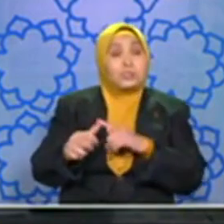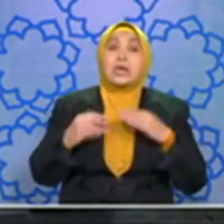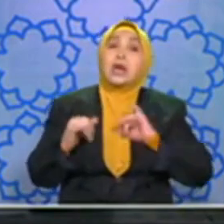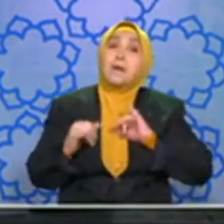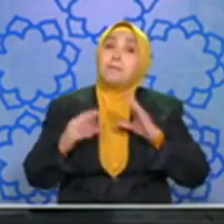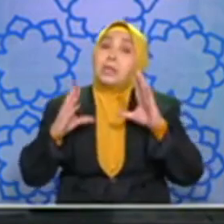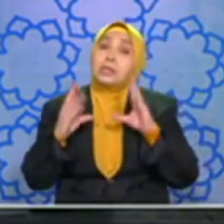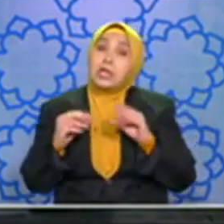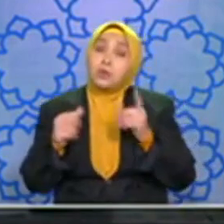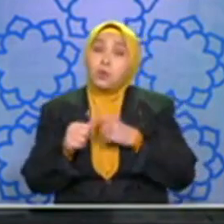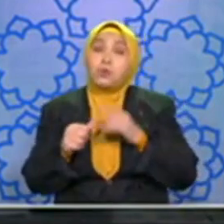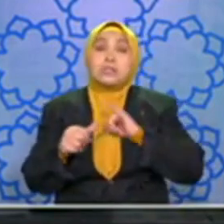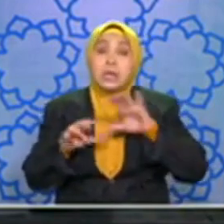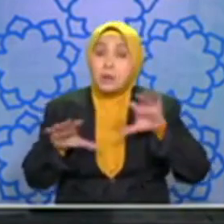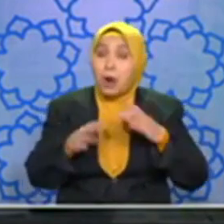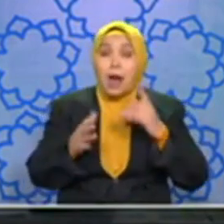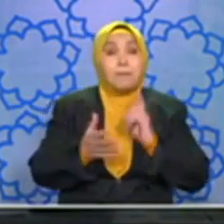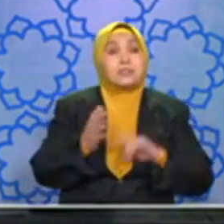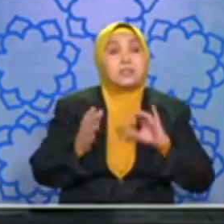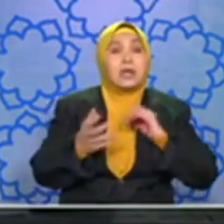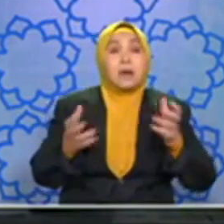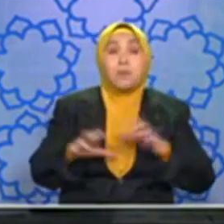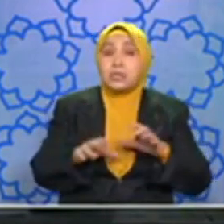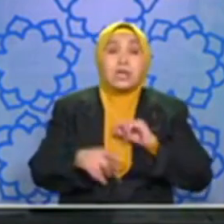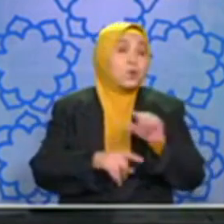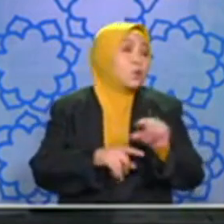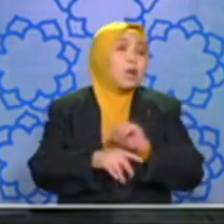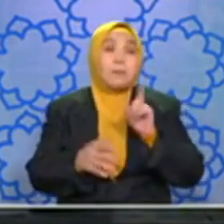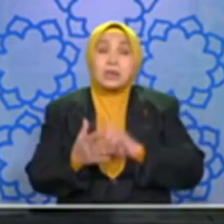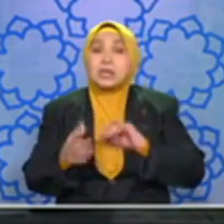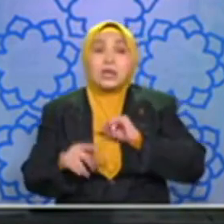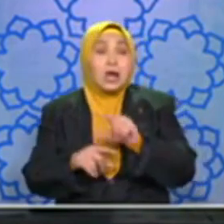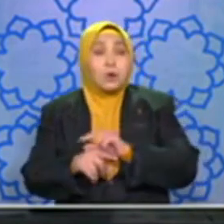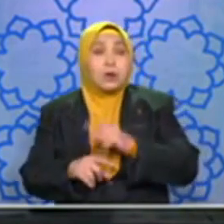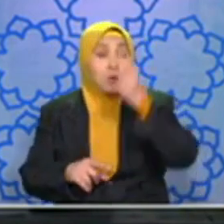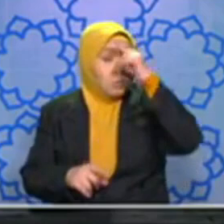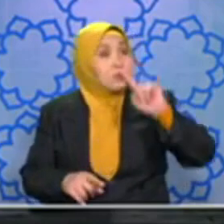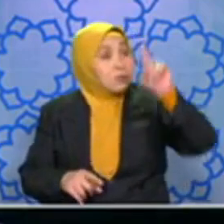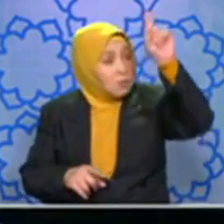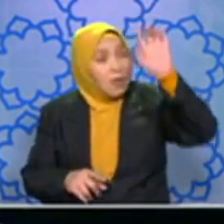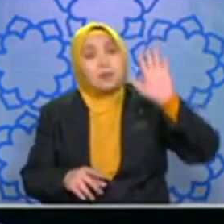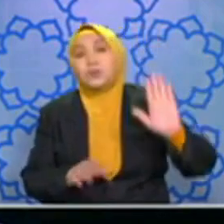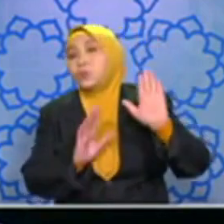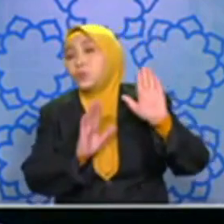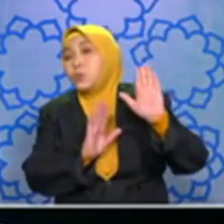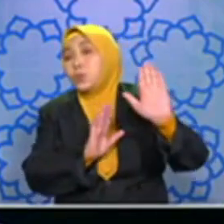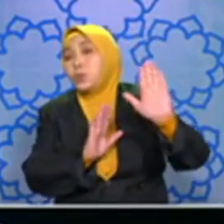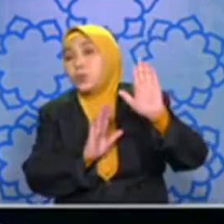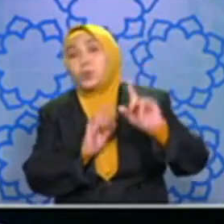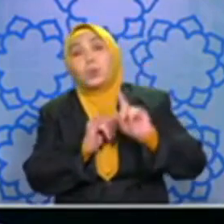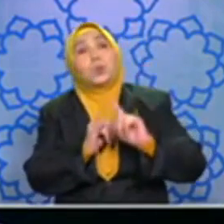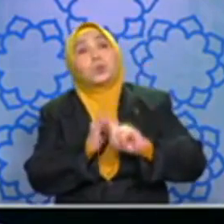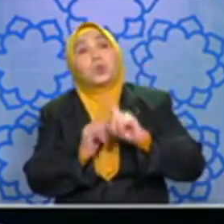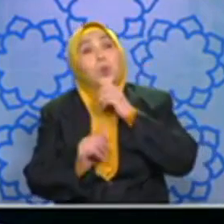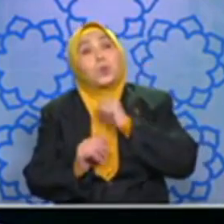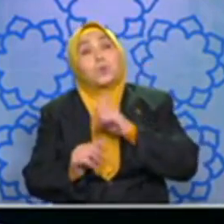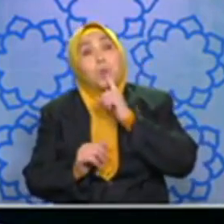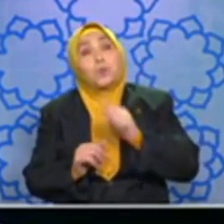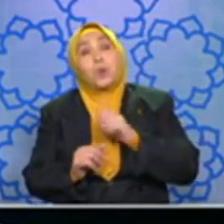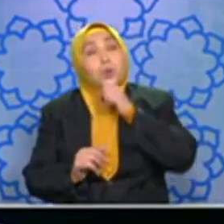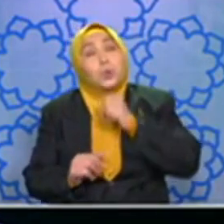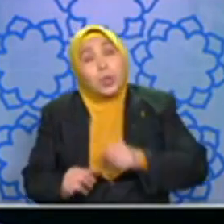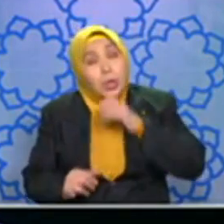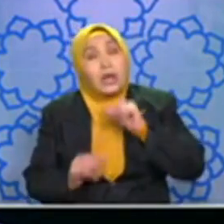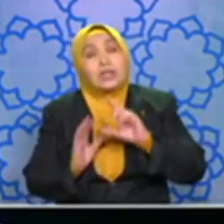dahulu, saya buat apa yang saya nak buat, saya guna apa yang saya nak guna untuk Tuhan nanti hujung usia. Ya, yang kita doakan pada